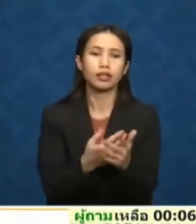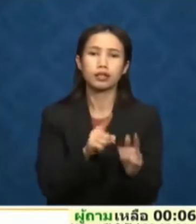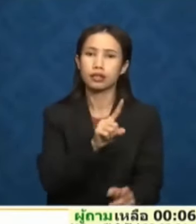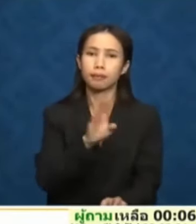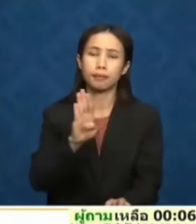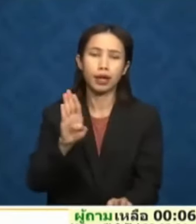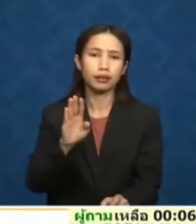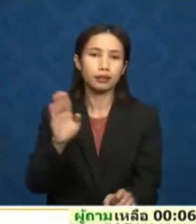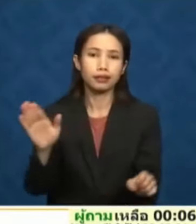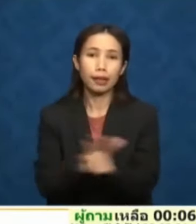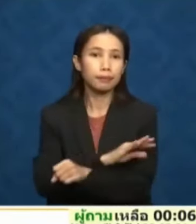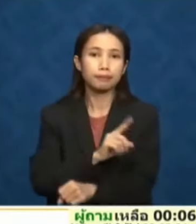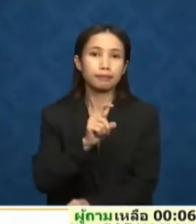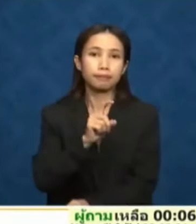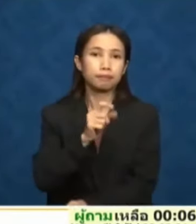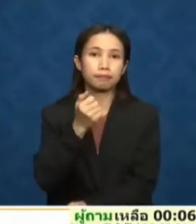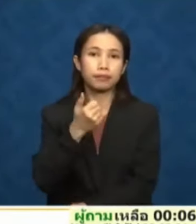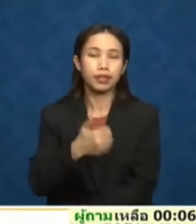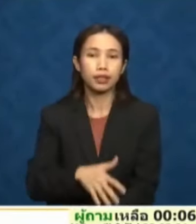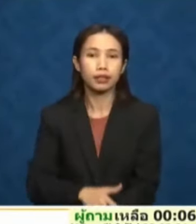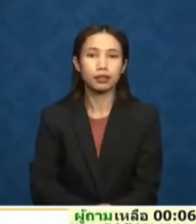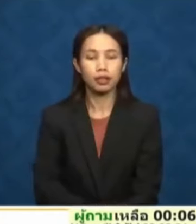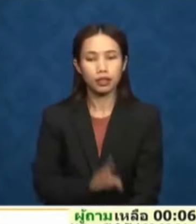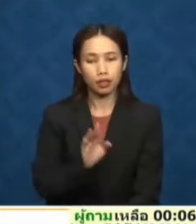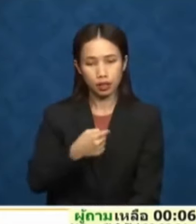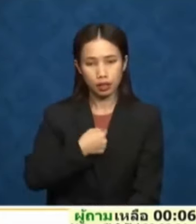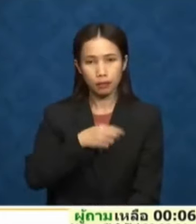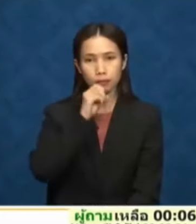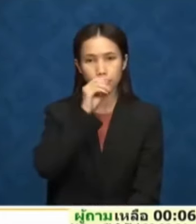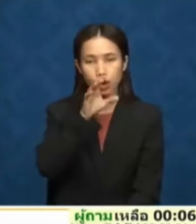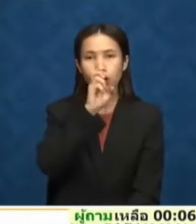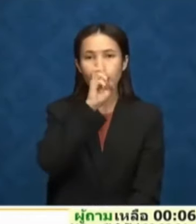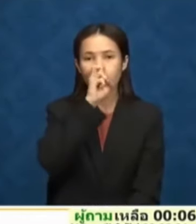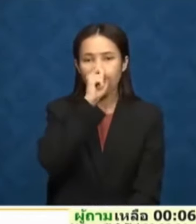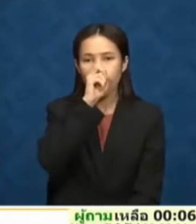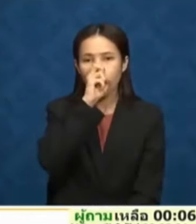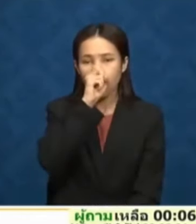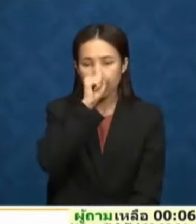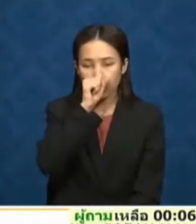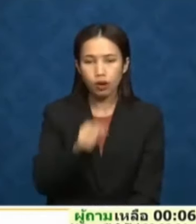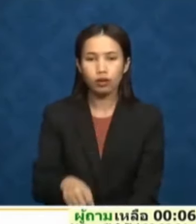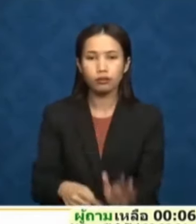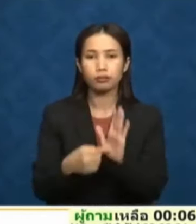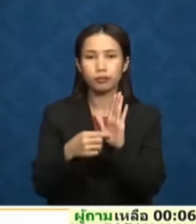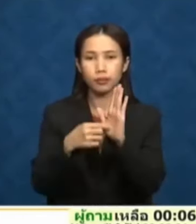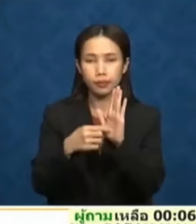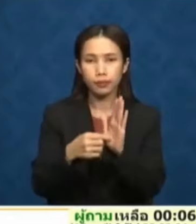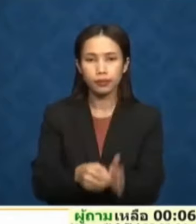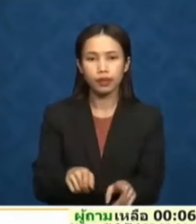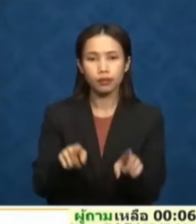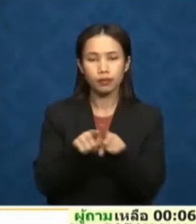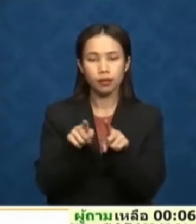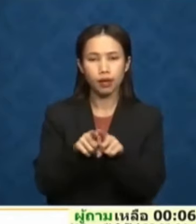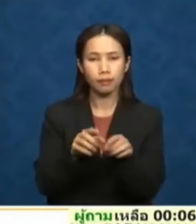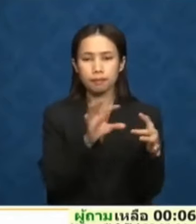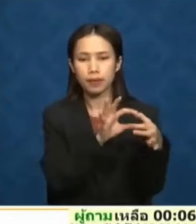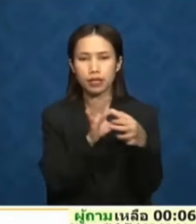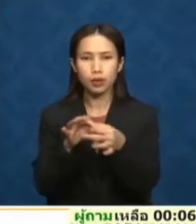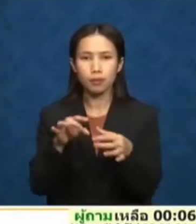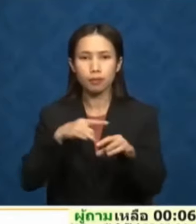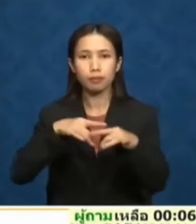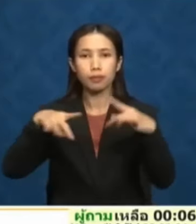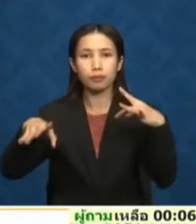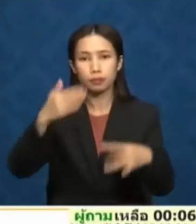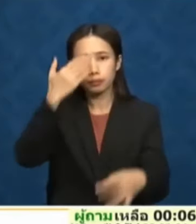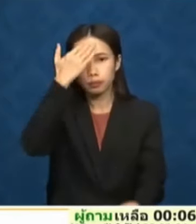เบิกจ่ายแบบนี้เนี่ยตั้งแต่แรกผมเลยบอกว่าทดลองใช้โมเดล 5เขาเรียกโมเดล 5ครับมันอาจจะไม่สอดคล้องไม่เหมาะสมนะ